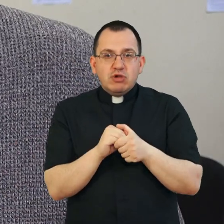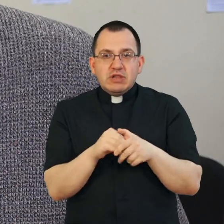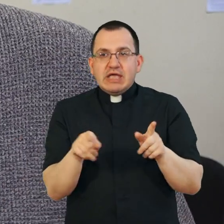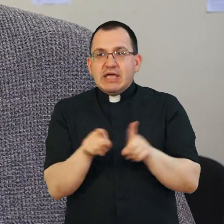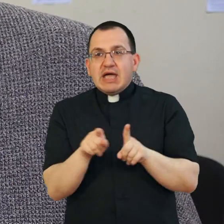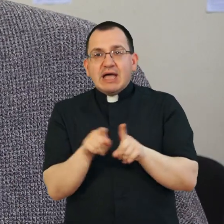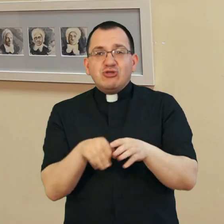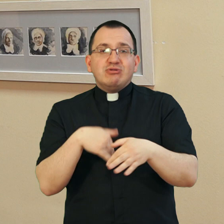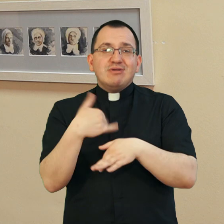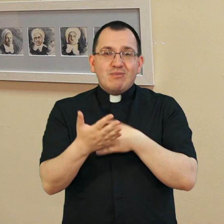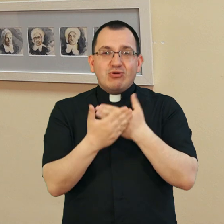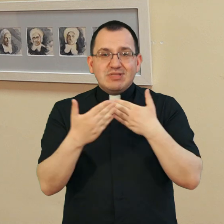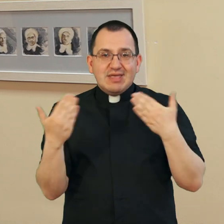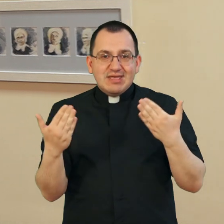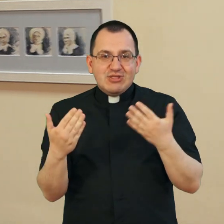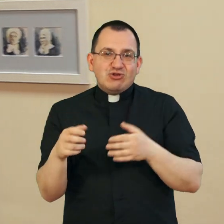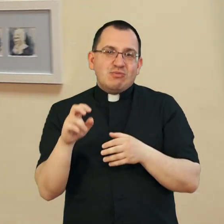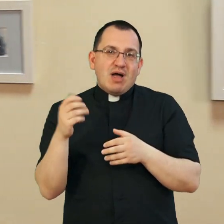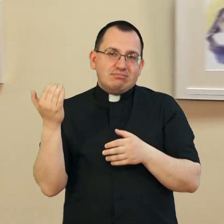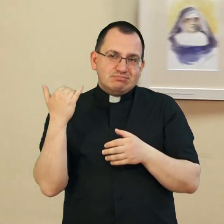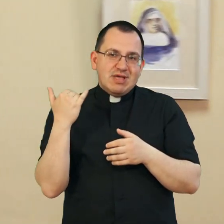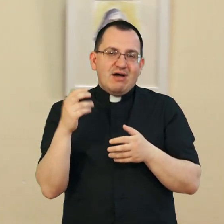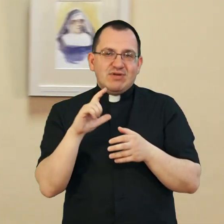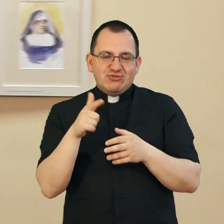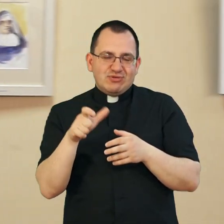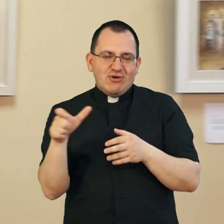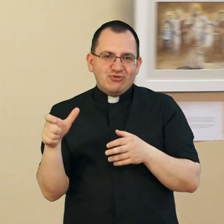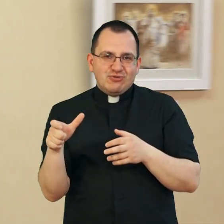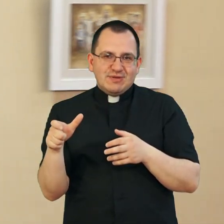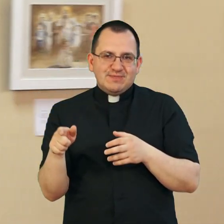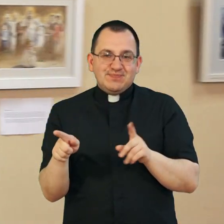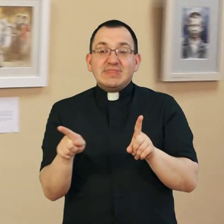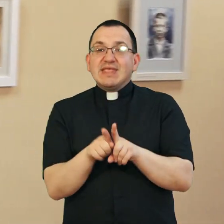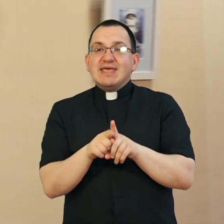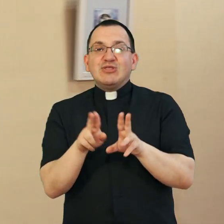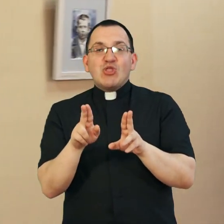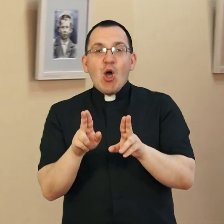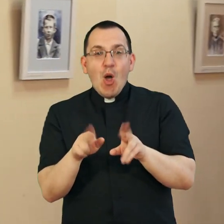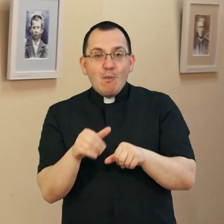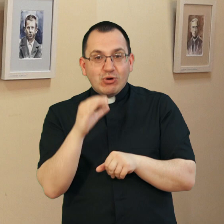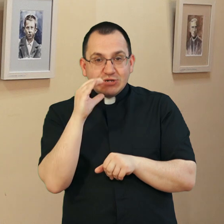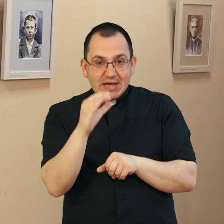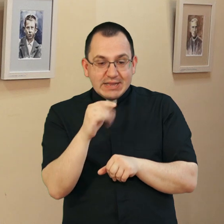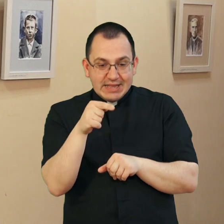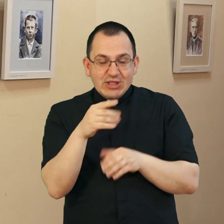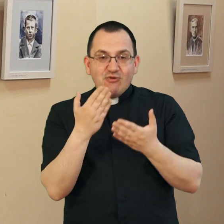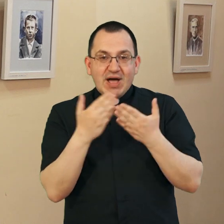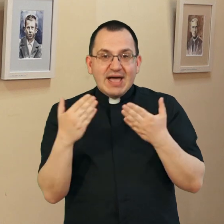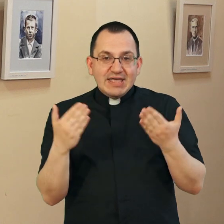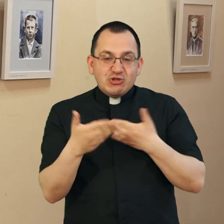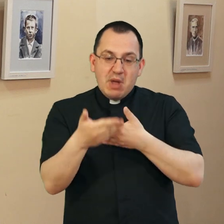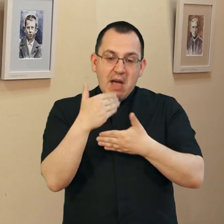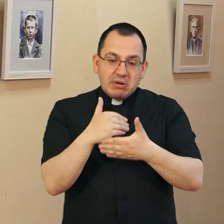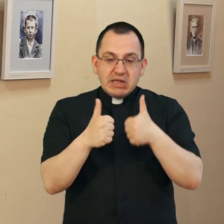izložbe mnogi. Izložbu je moguće razgledati svakodnevno prije ili nakon svetih misa u župi Blaženog Alojzija Stepinca